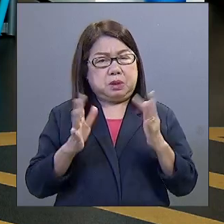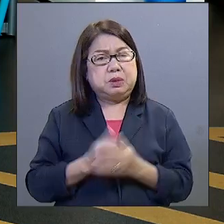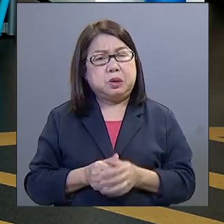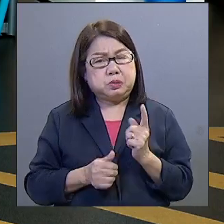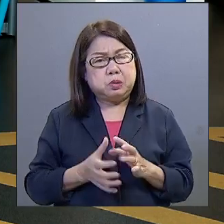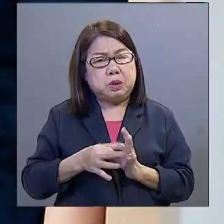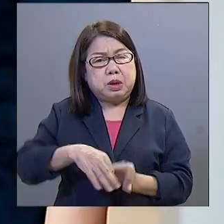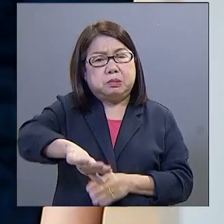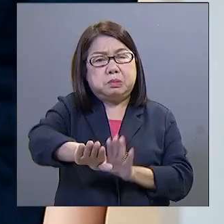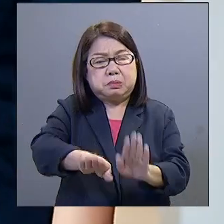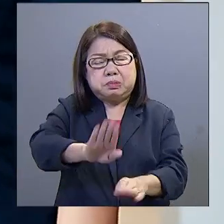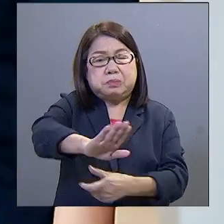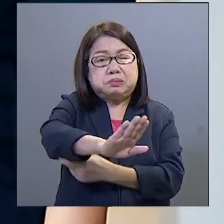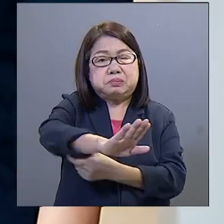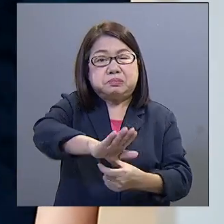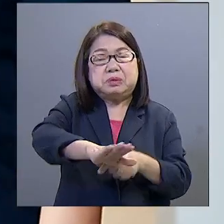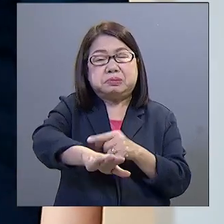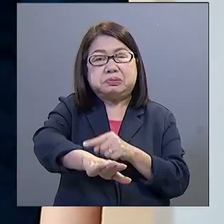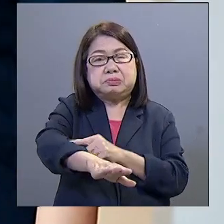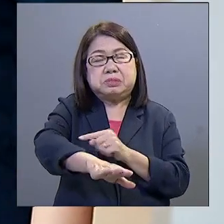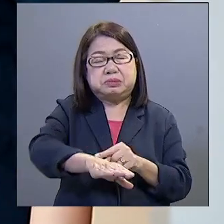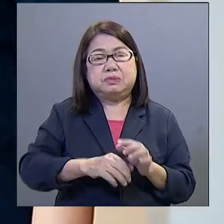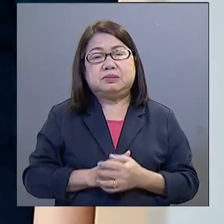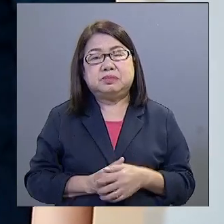ของ ใช่ค่ะดูความสามารถในการทรง